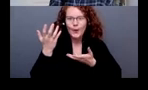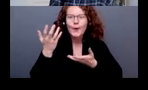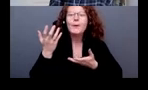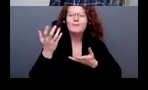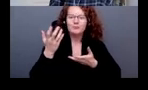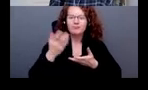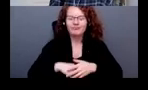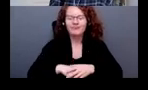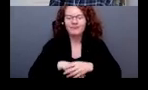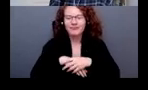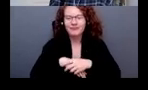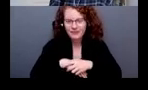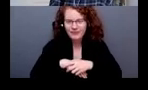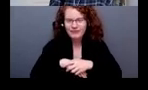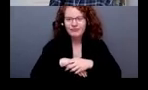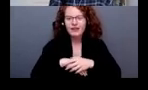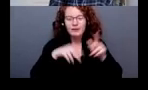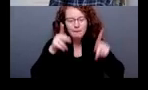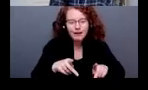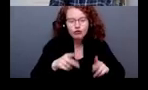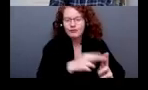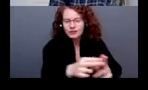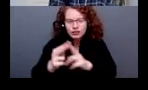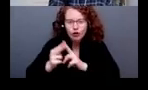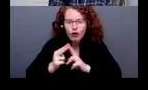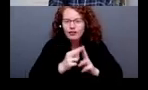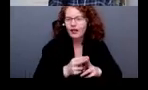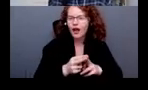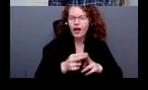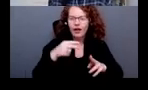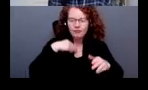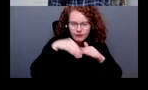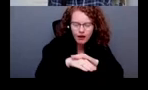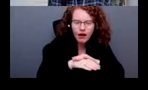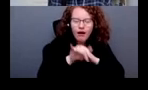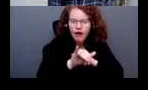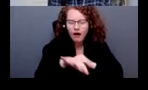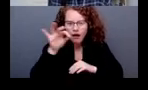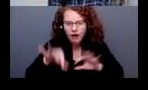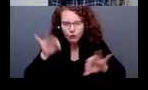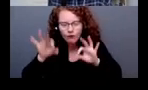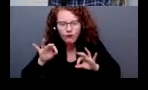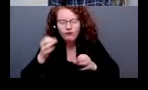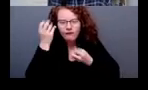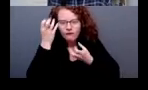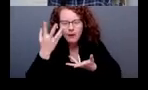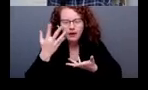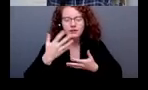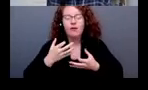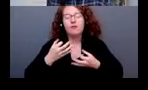d'interconnaissance, qui se connaissent, et qui fait que quand on a 2 ans